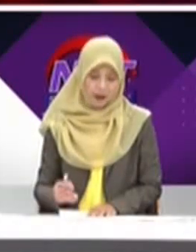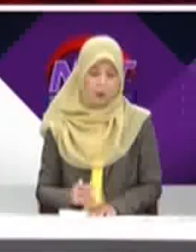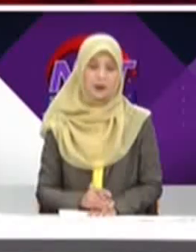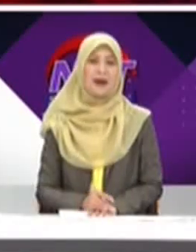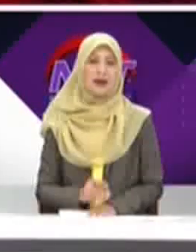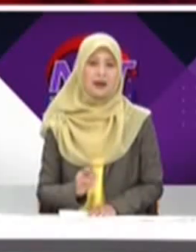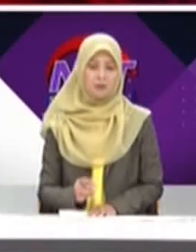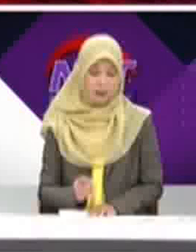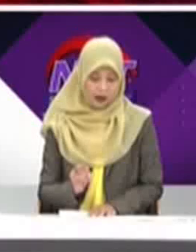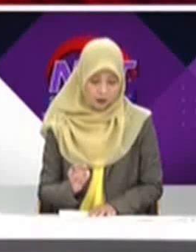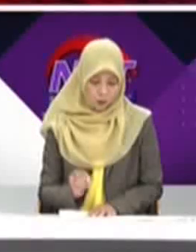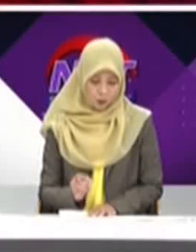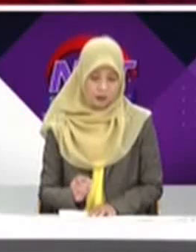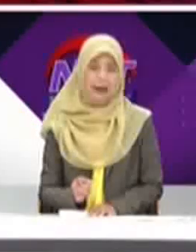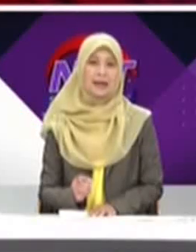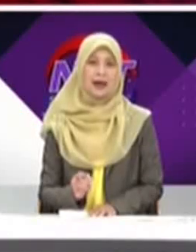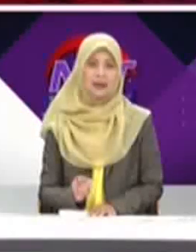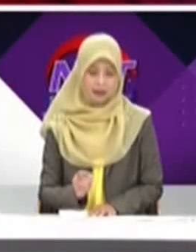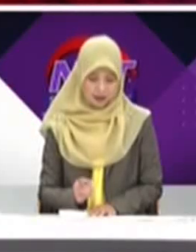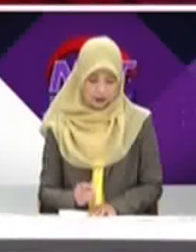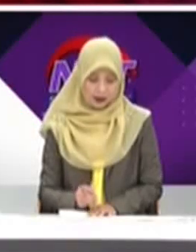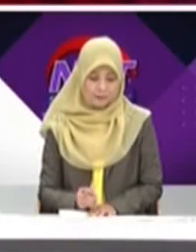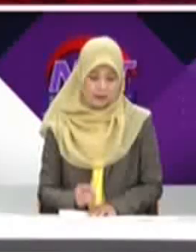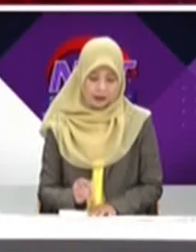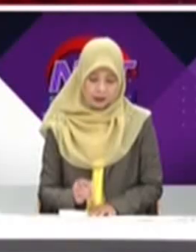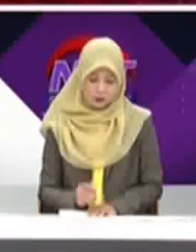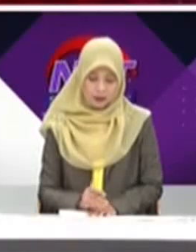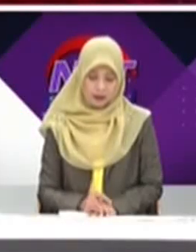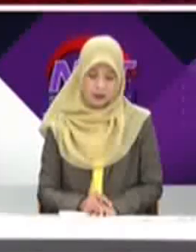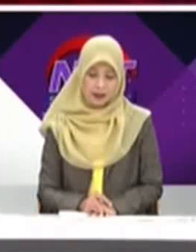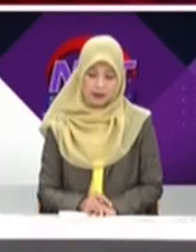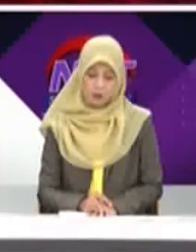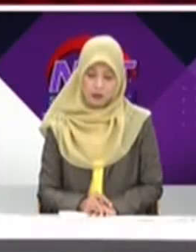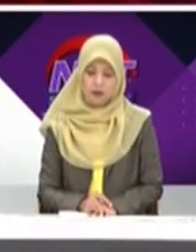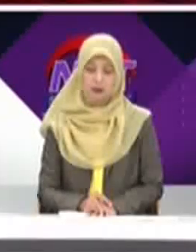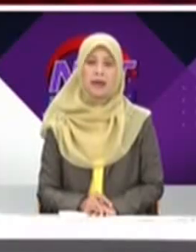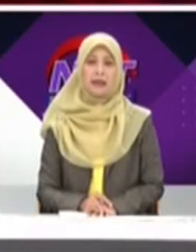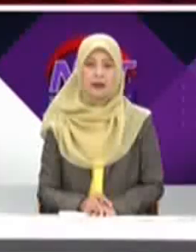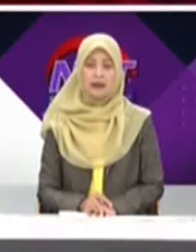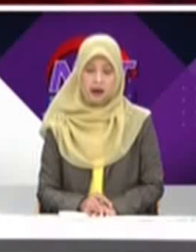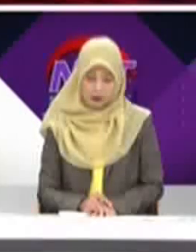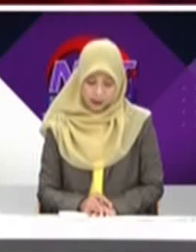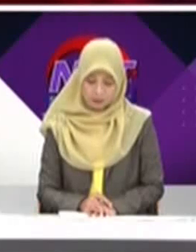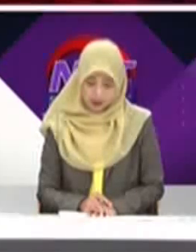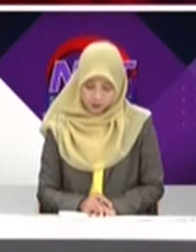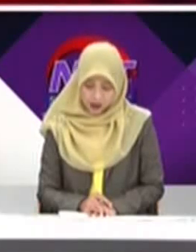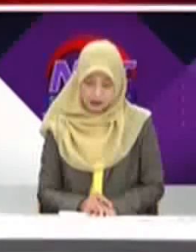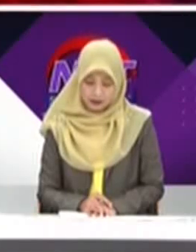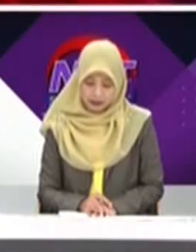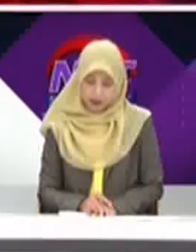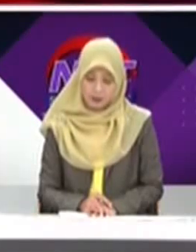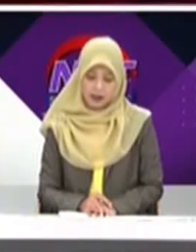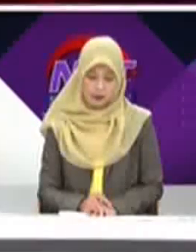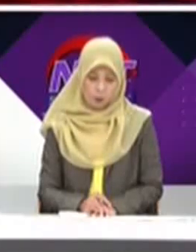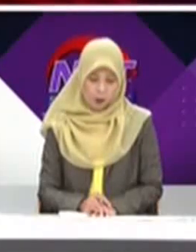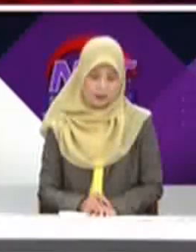50ล้านคนเกิดเป็นพายุหมุนนะคะทางเศรษฐกิจค่ะและกระตุ้นเศรษฐกิจอย่างทั่วถึงตั้งแต่ระดับฐานรากกระ